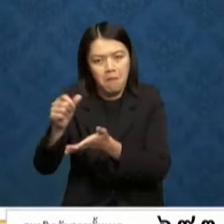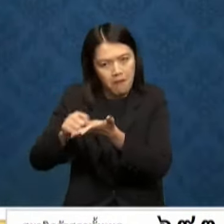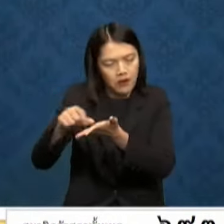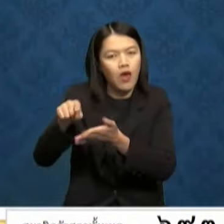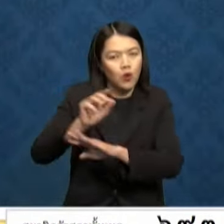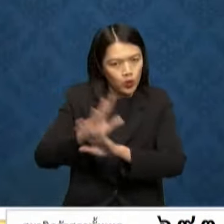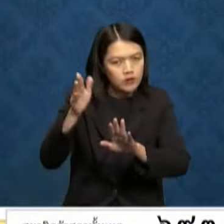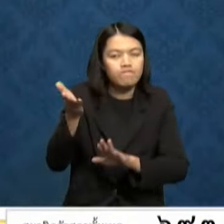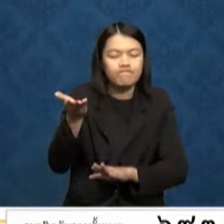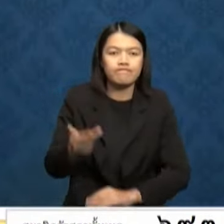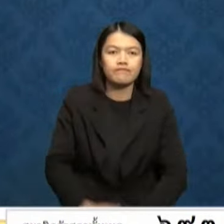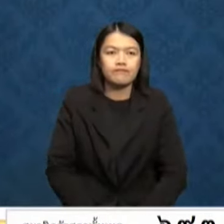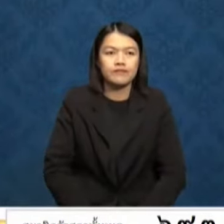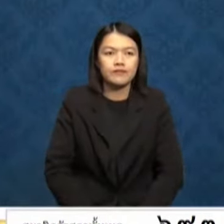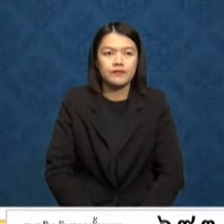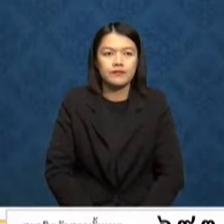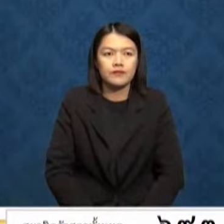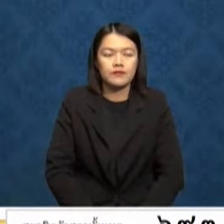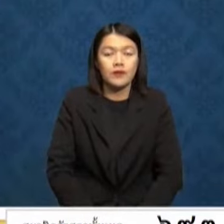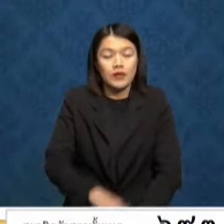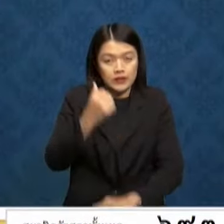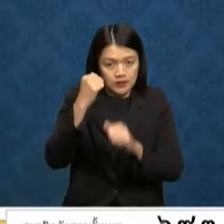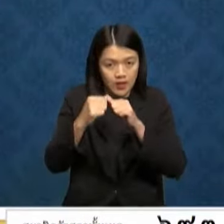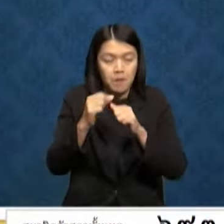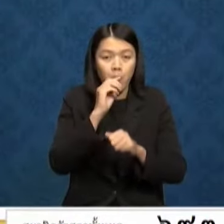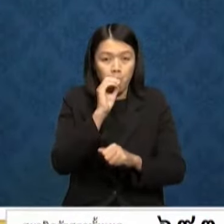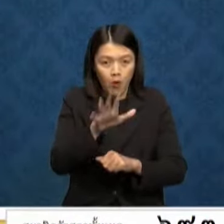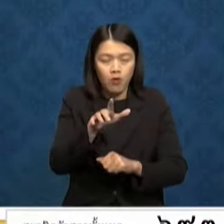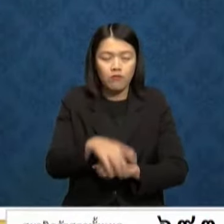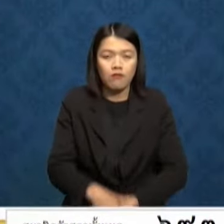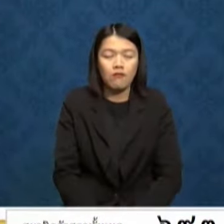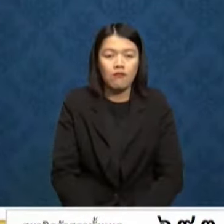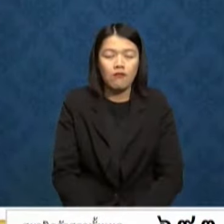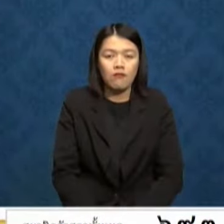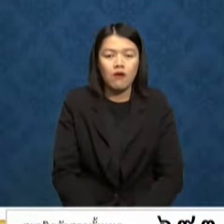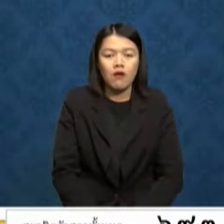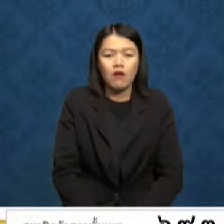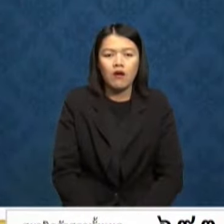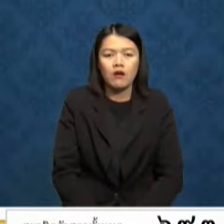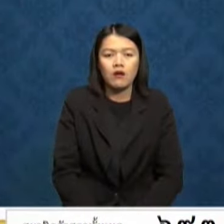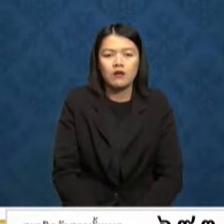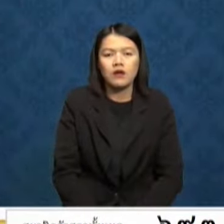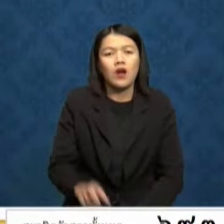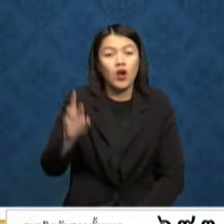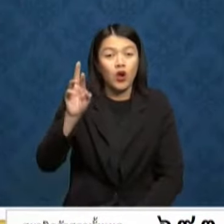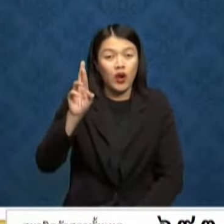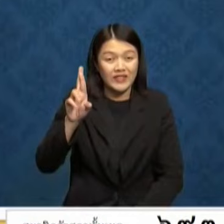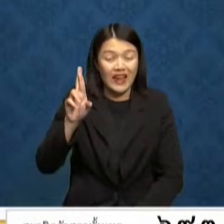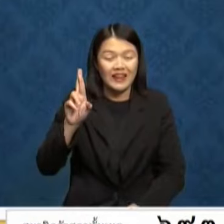ตามไปยกเลิกหน่อยครับจำคำผมไว้พูดไว้ให้ดีในแผ่นดินรัชกาล